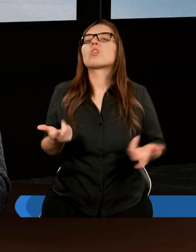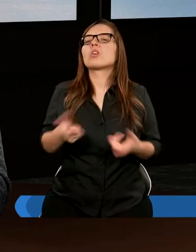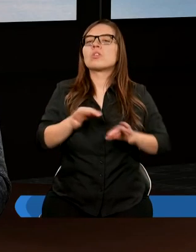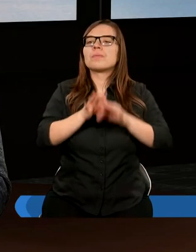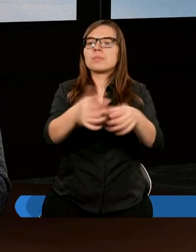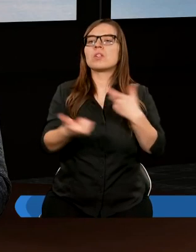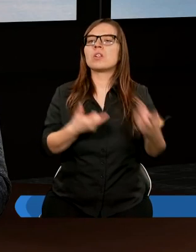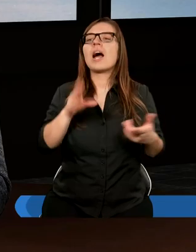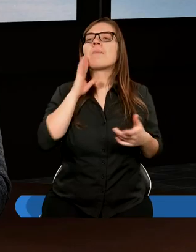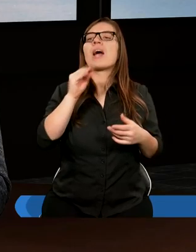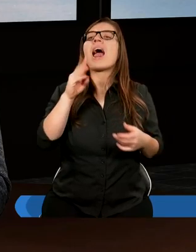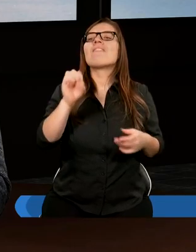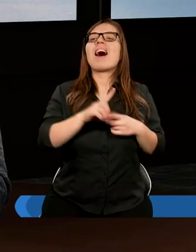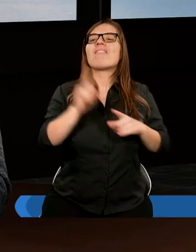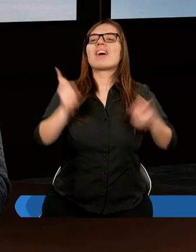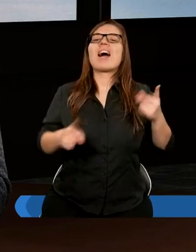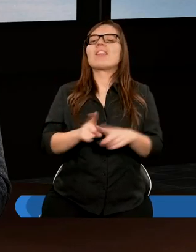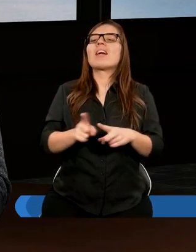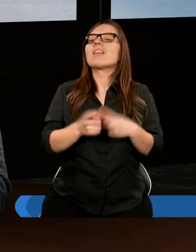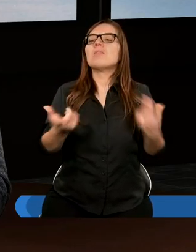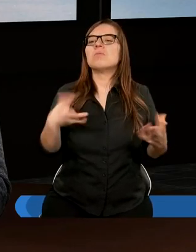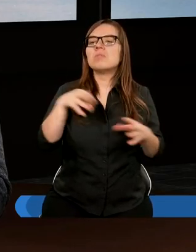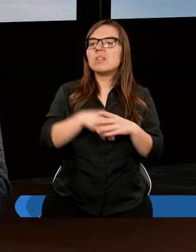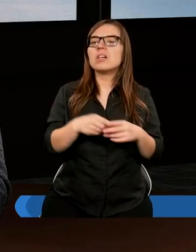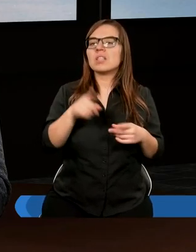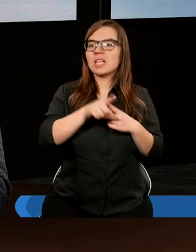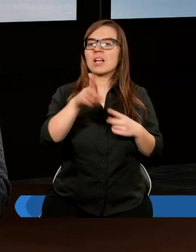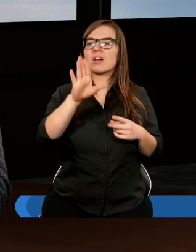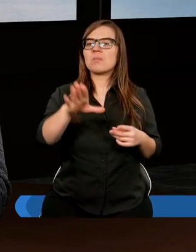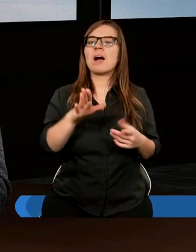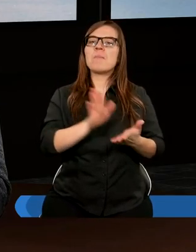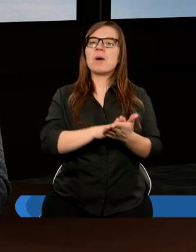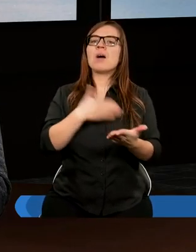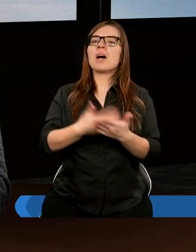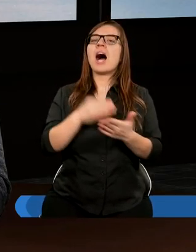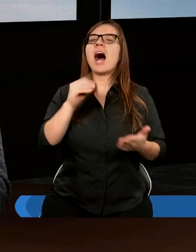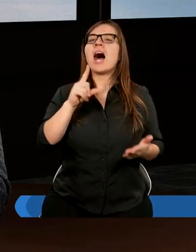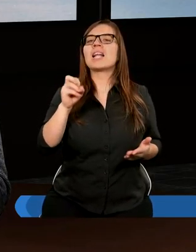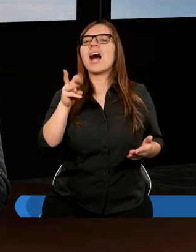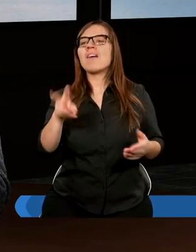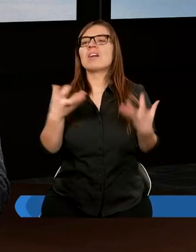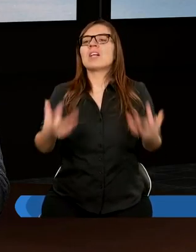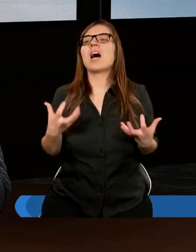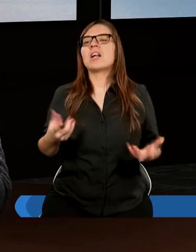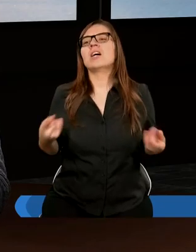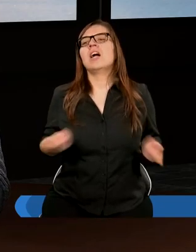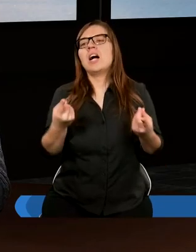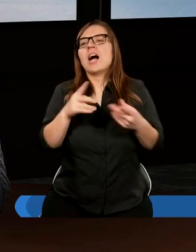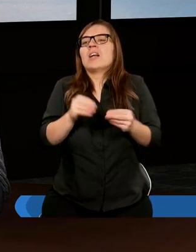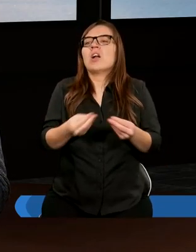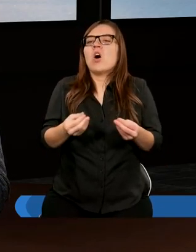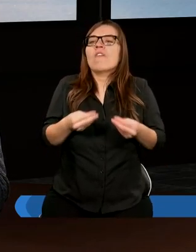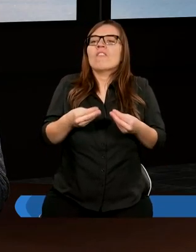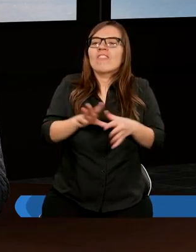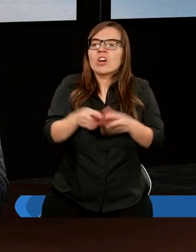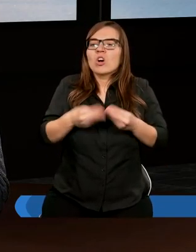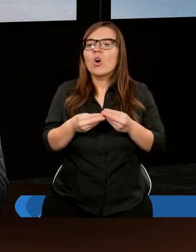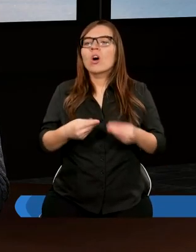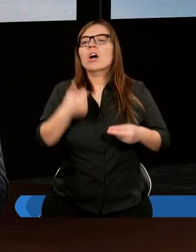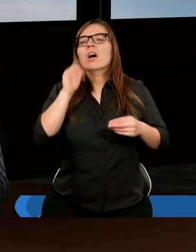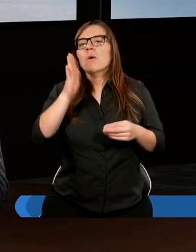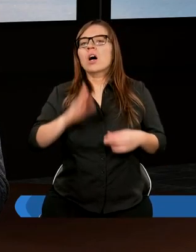czym upadła Ewa w raju. I tutaj mamy też przykład Ewa, te zachcianki. Reklamy są w grudniu, jedne święta,